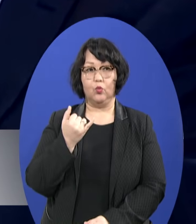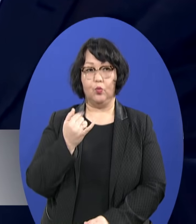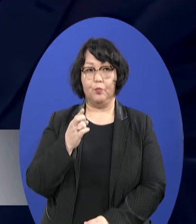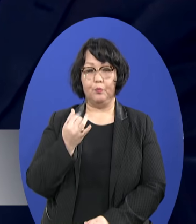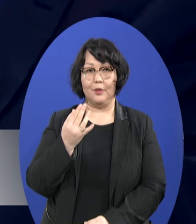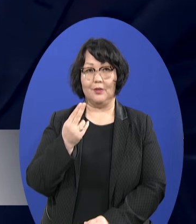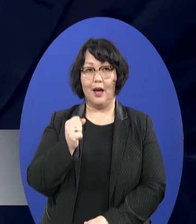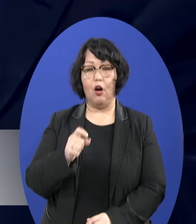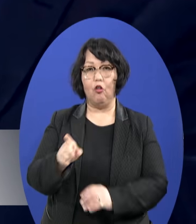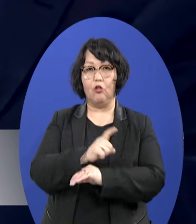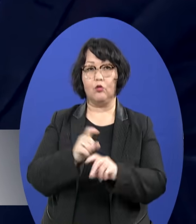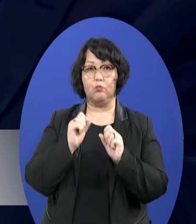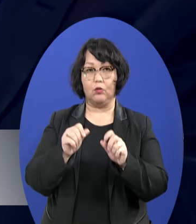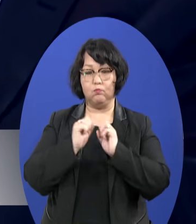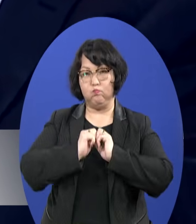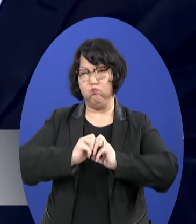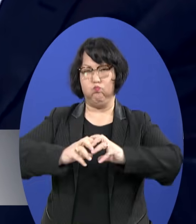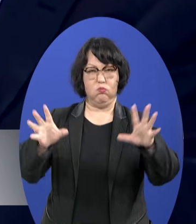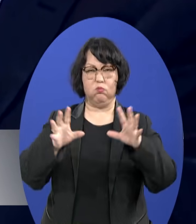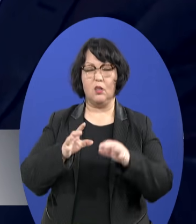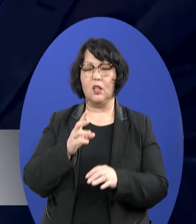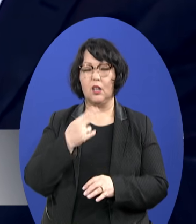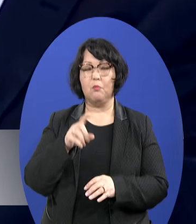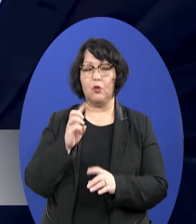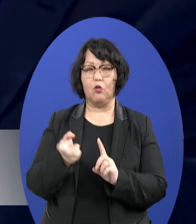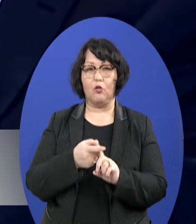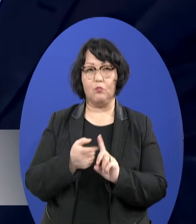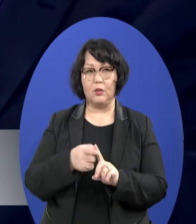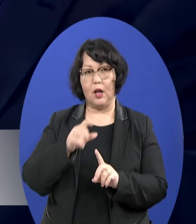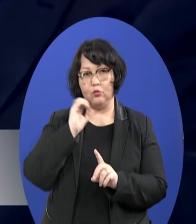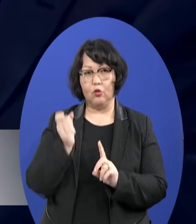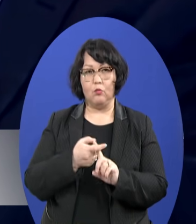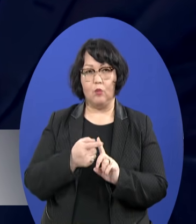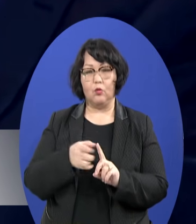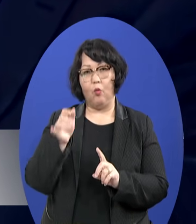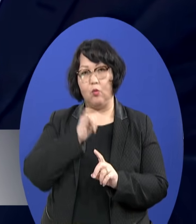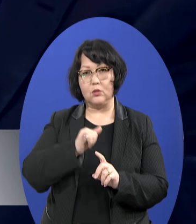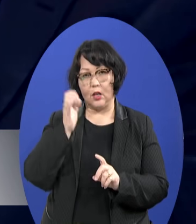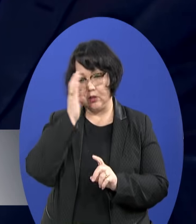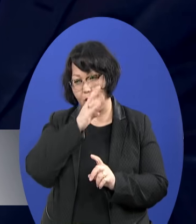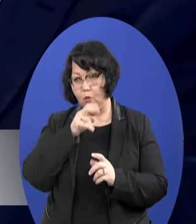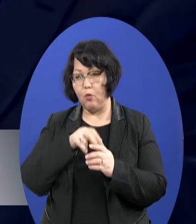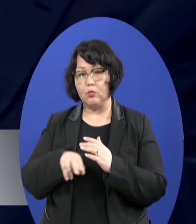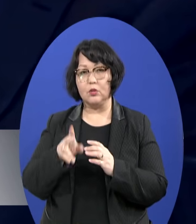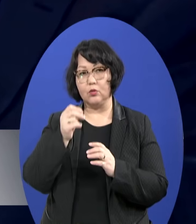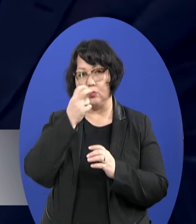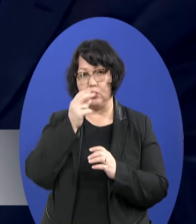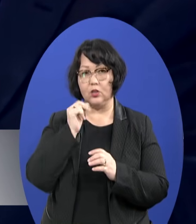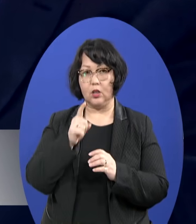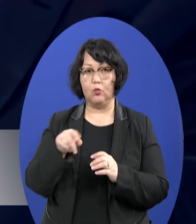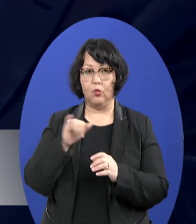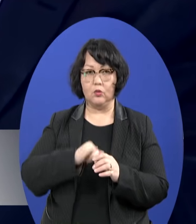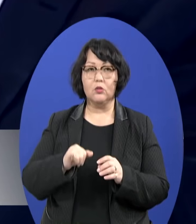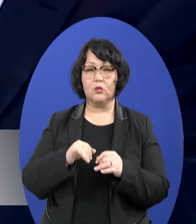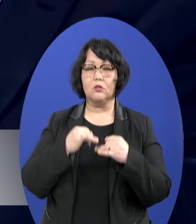болсон дэлбэрэлтийн уршгаар хийсэн шуугиант мэдээлэлтэй холбоотойгоор улс эх орноос урвсан хэмээн буруутгаж байна. Чехийн парламентын дээд танхимын тэргүүн